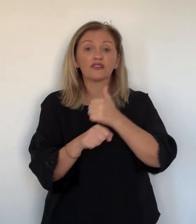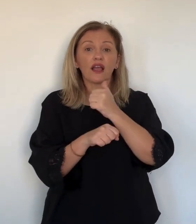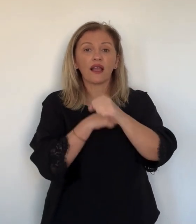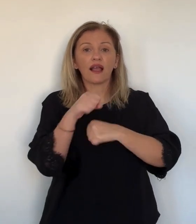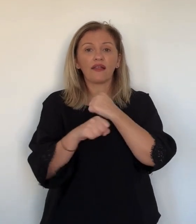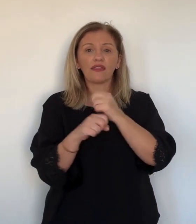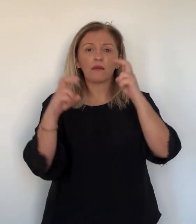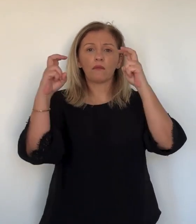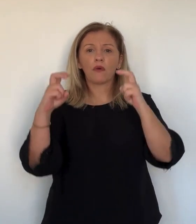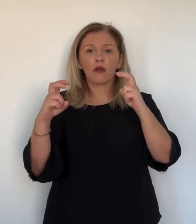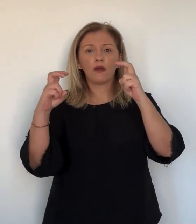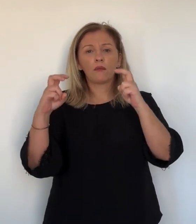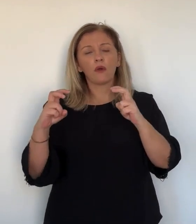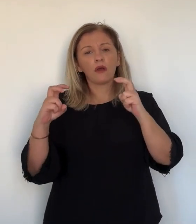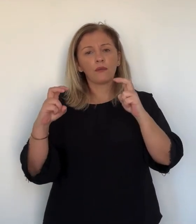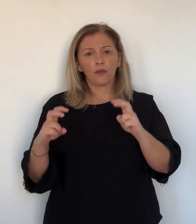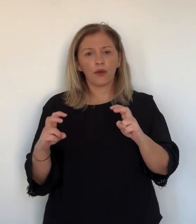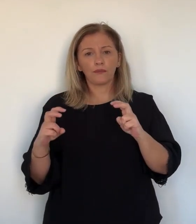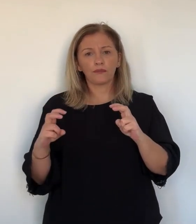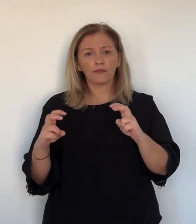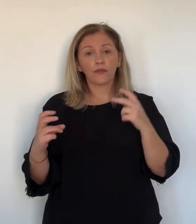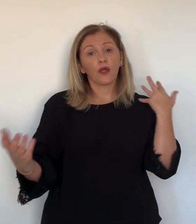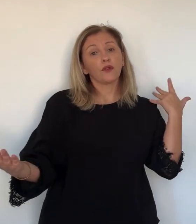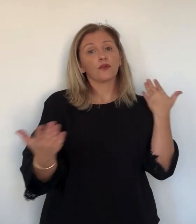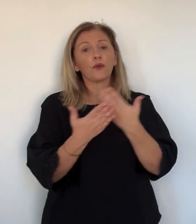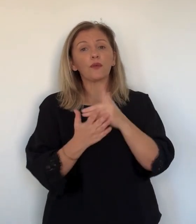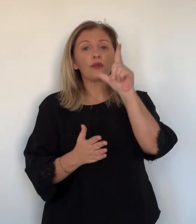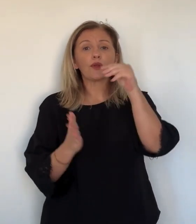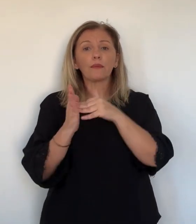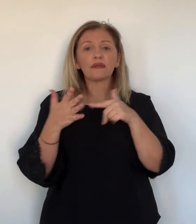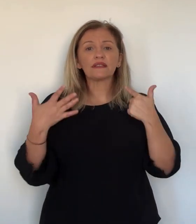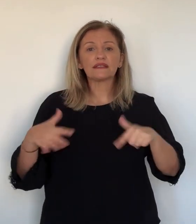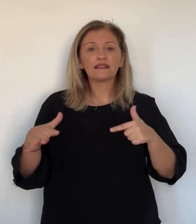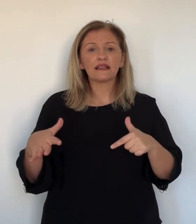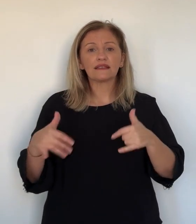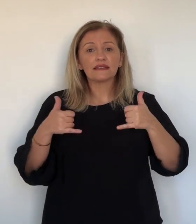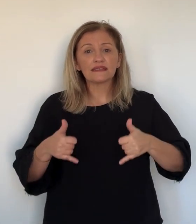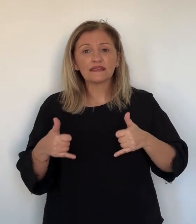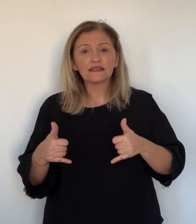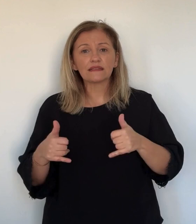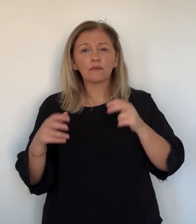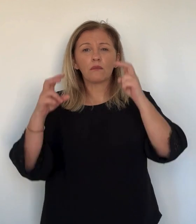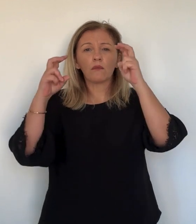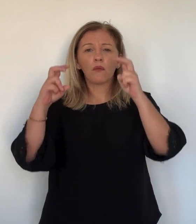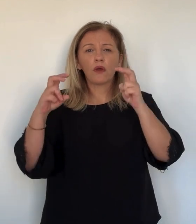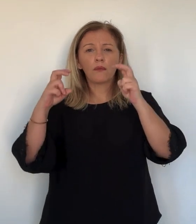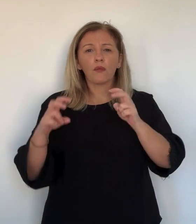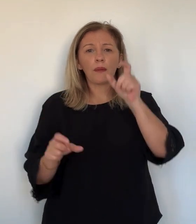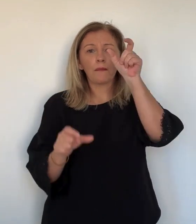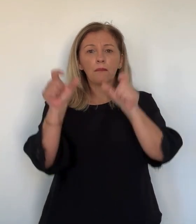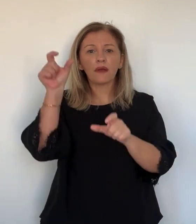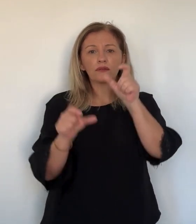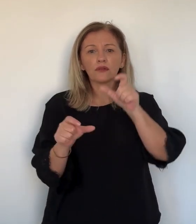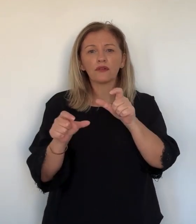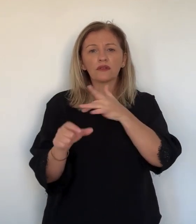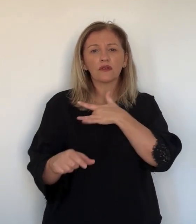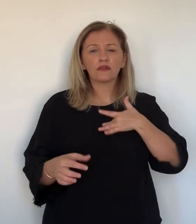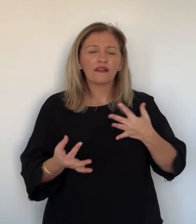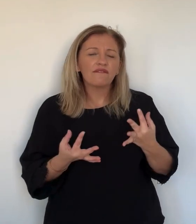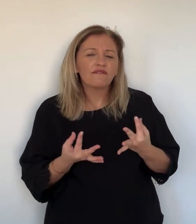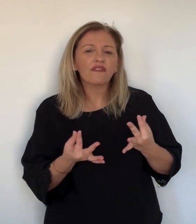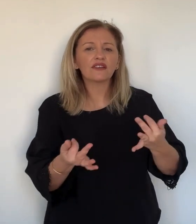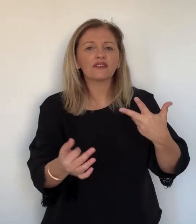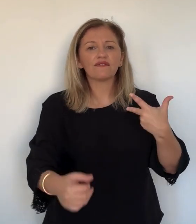fait, il est en baisse toutes les différentes saisons. C'est particulièrement vrai en Corse. Depuis 2017, le taux